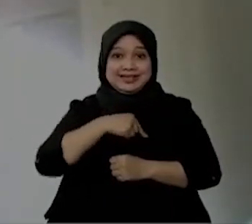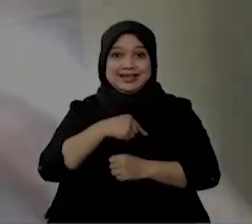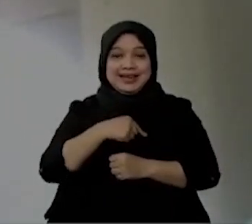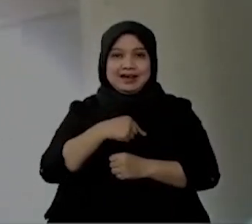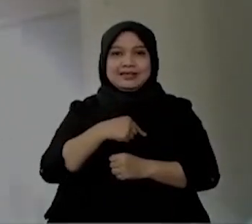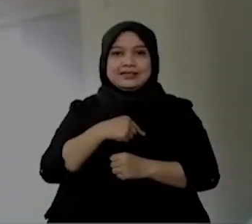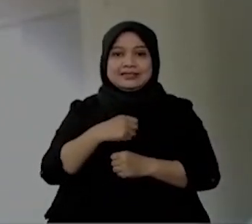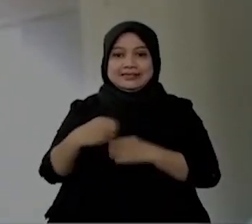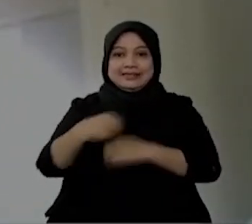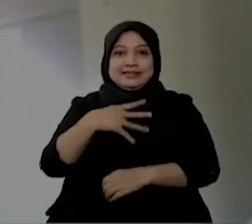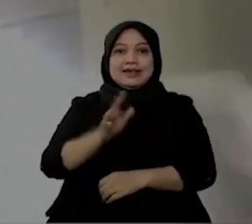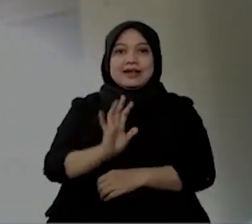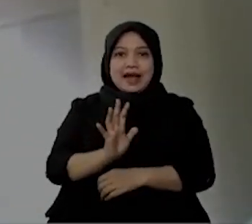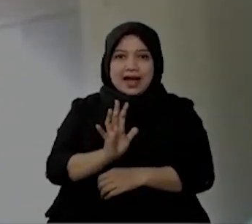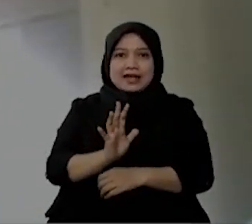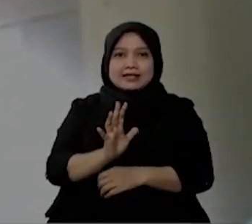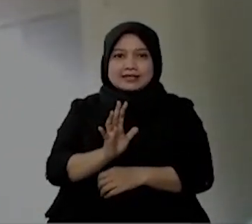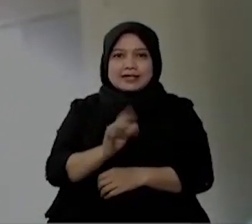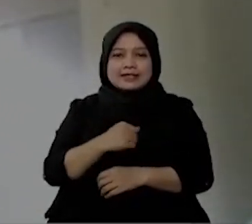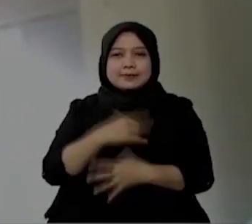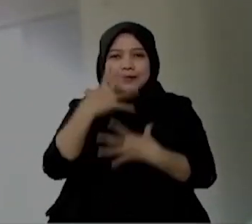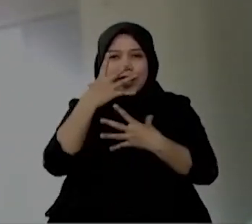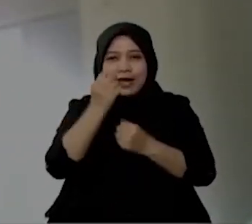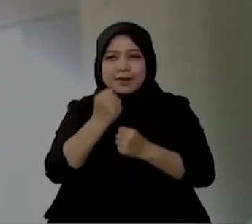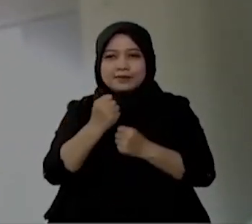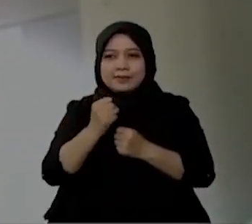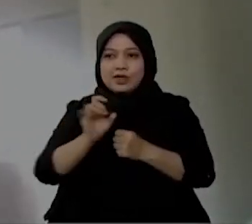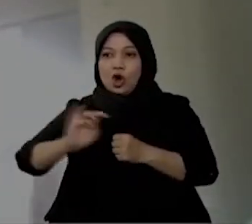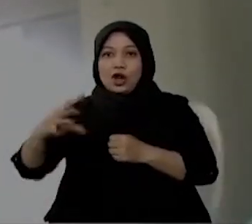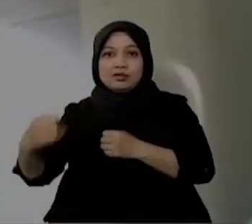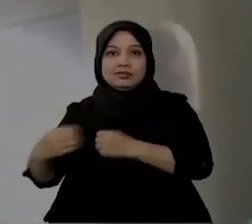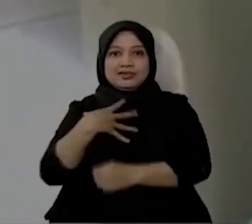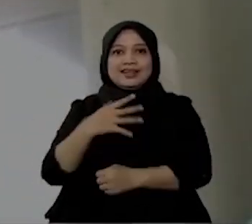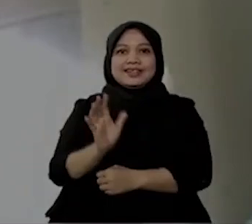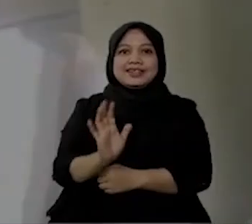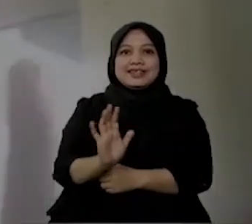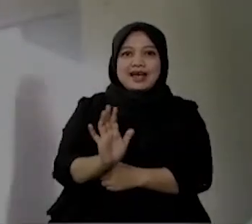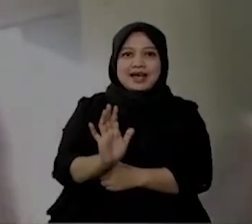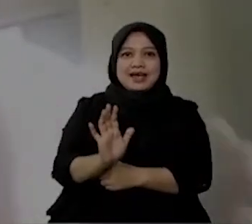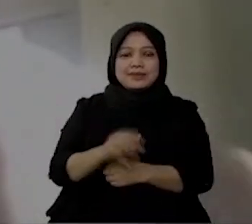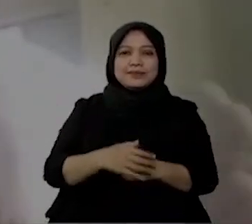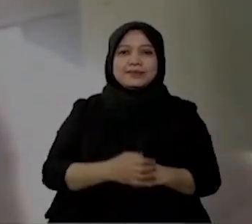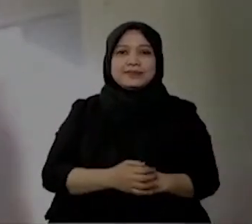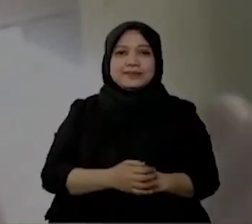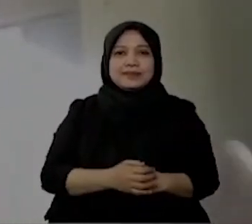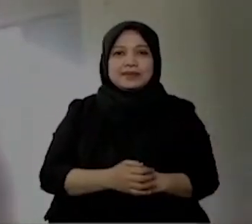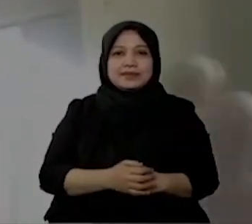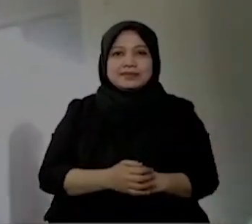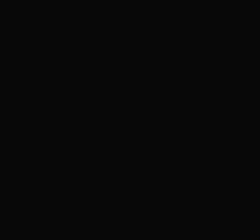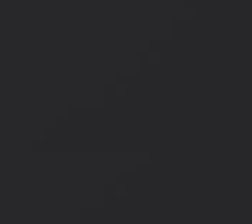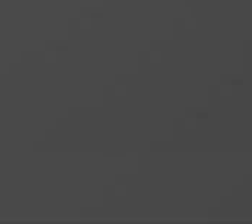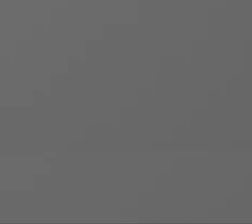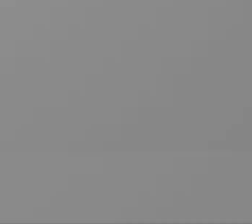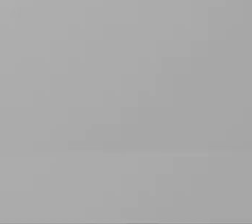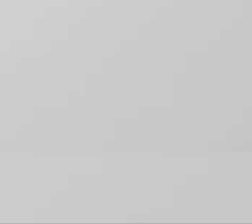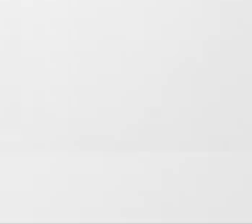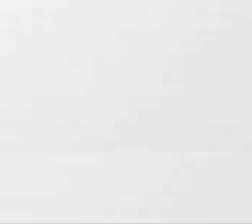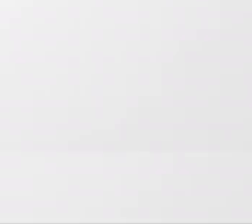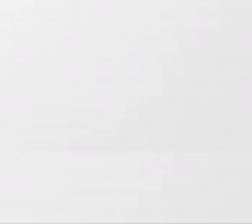kita tertular dari orang lain. Ini kan kerja dua pihak.